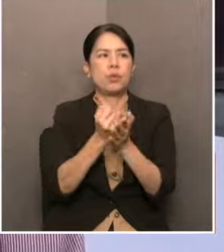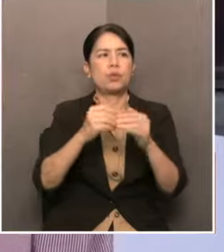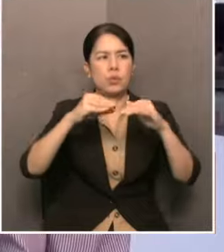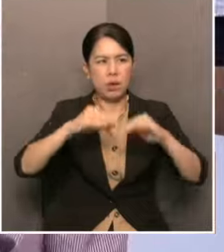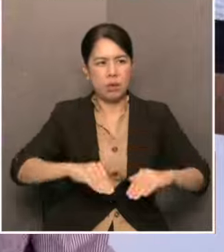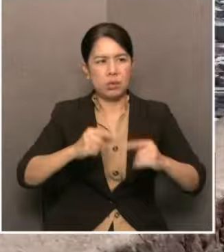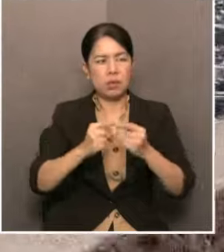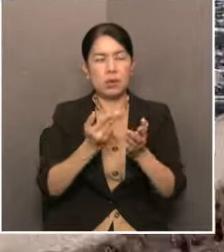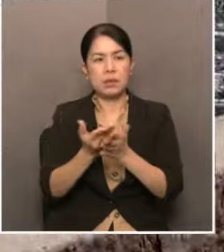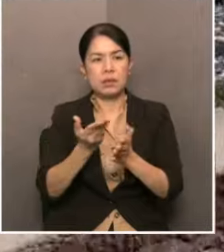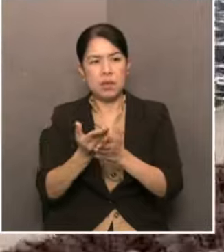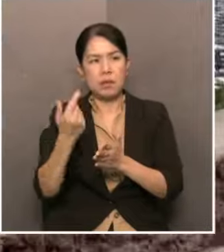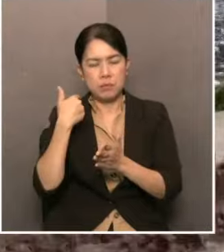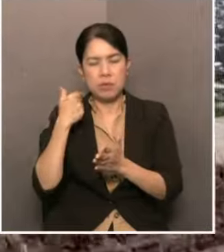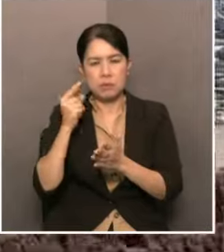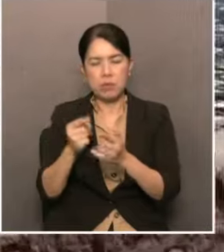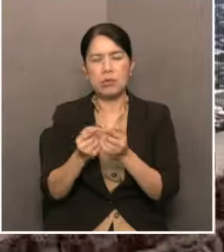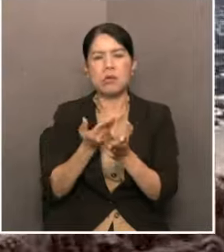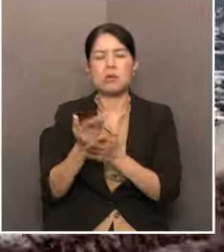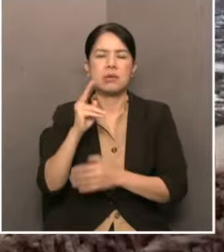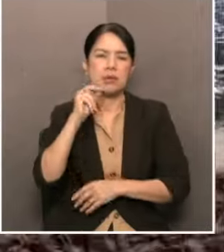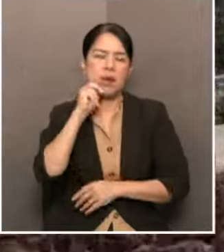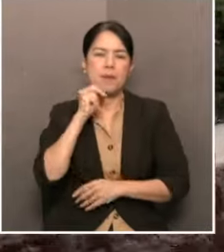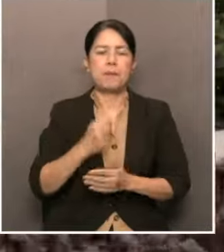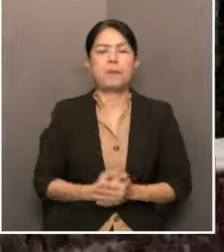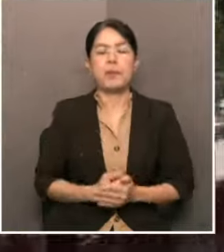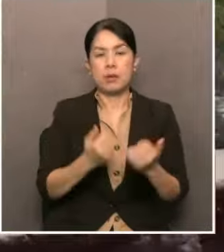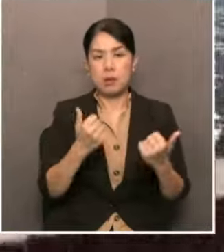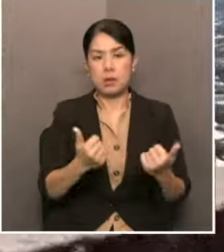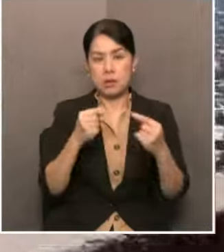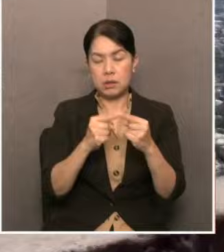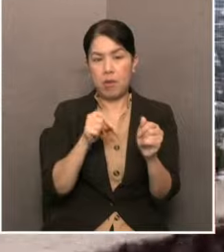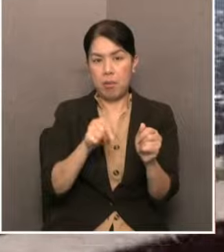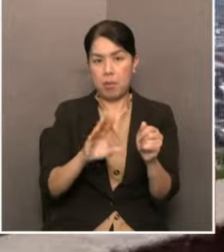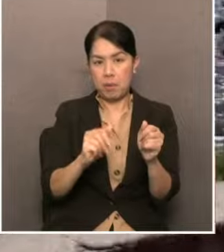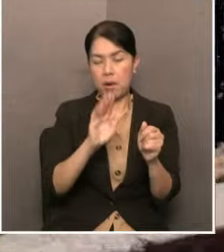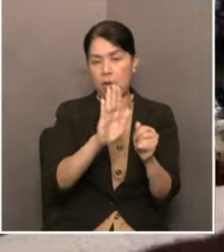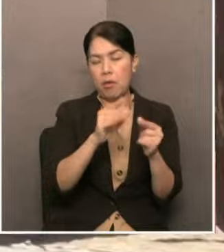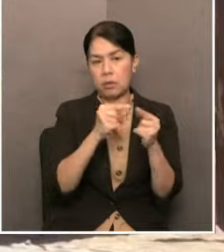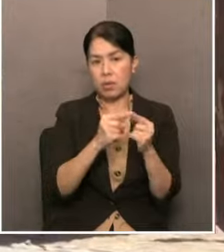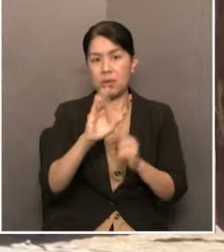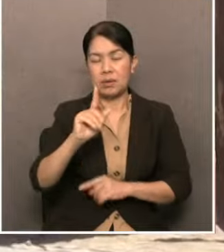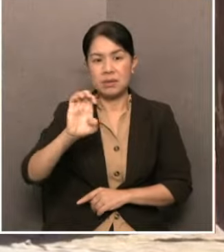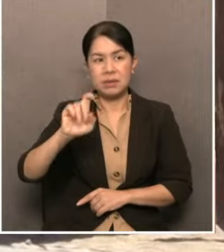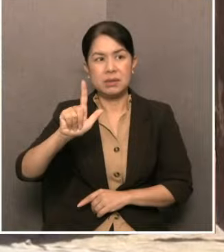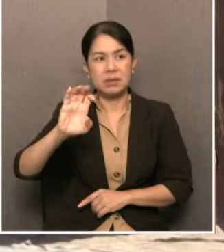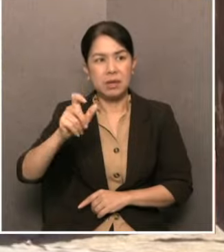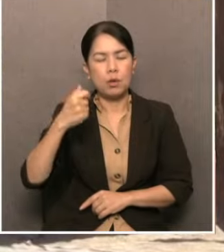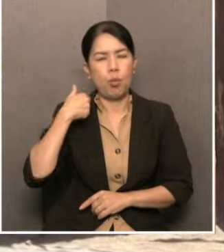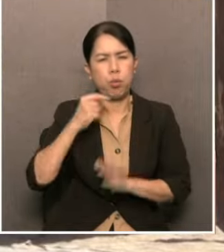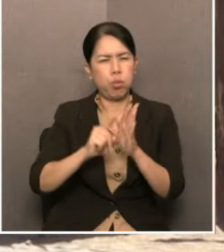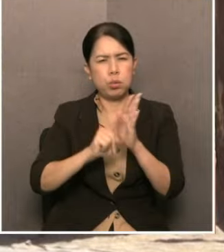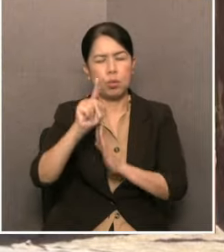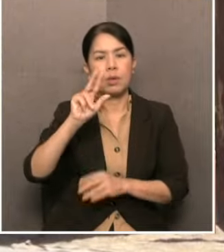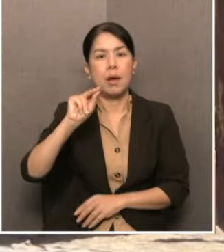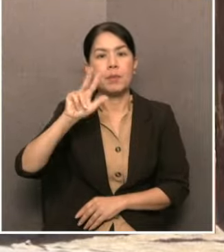กต้องซืองน้ำดืมมากขึ้เมื่ออยู่นอกบ้านอุณภูมิใเบืองหงชิลีเมื่อวานนี้แต่ระดับ 33 องศาเซลเซีส